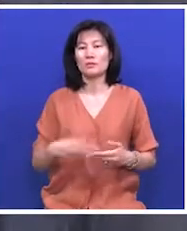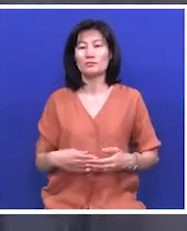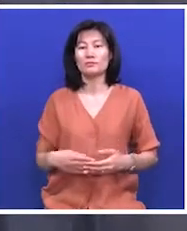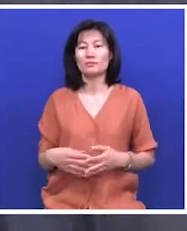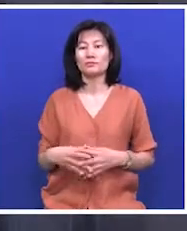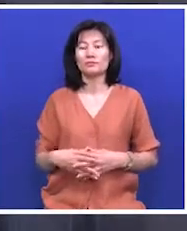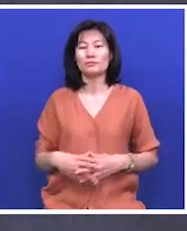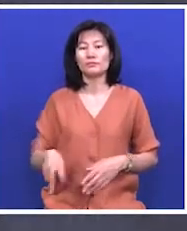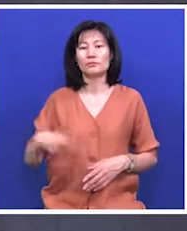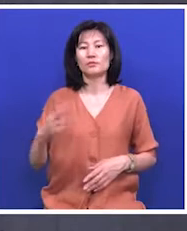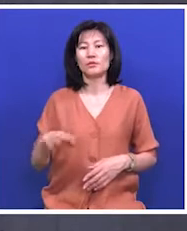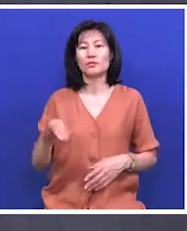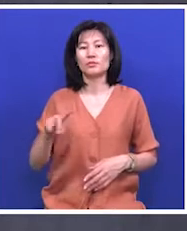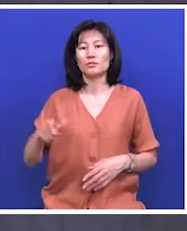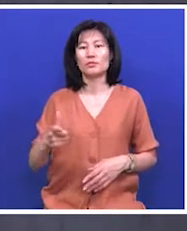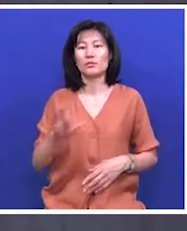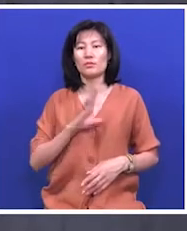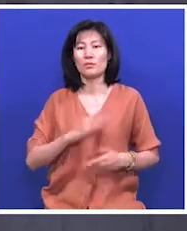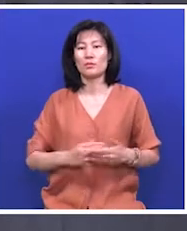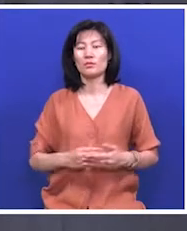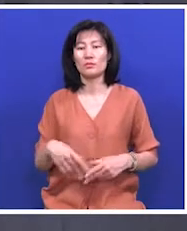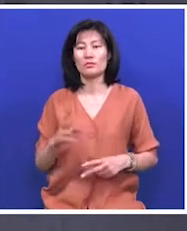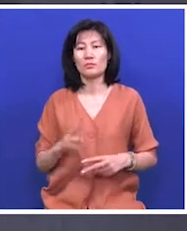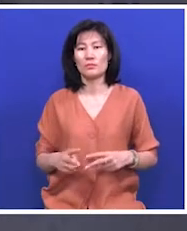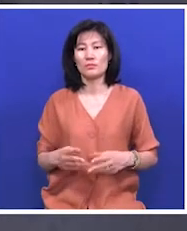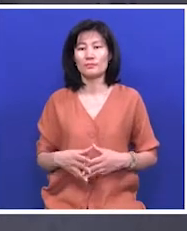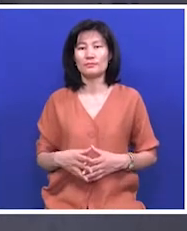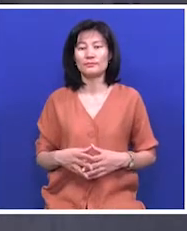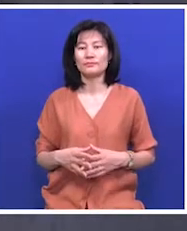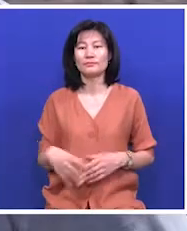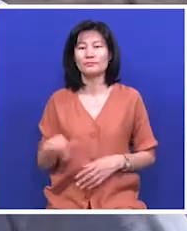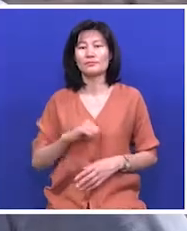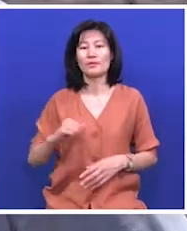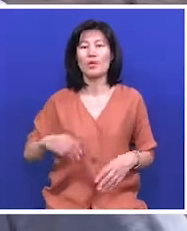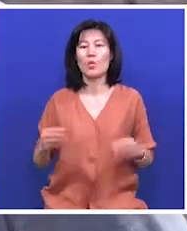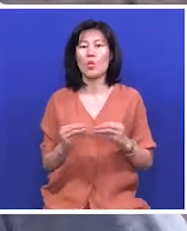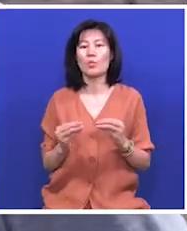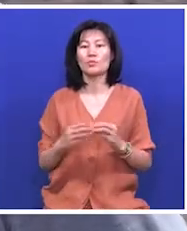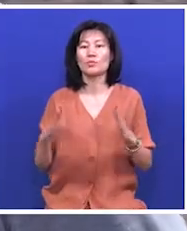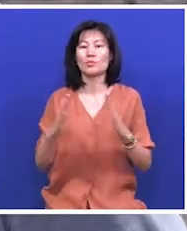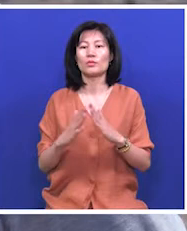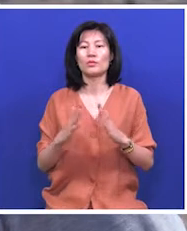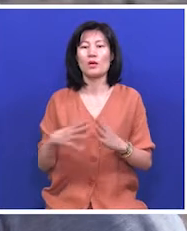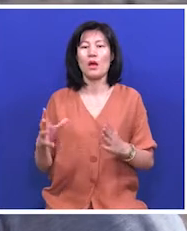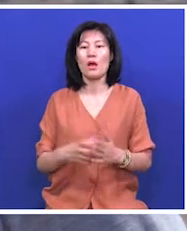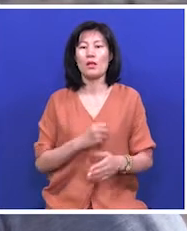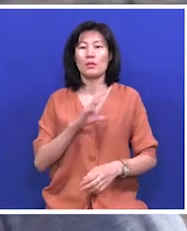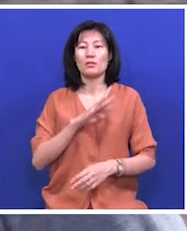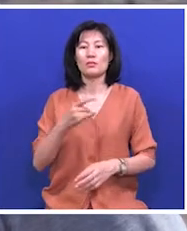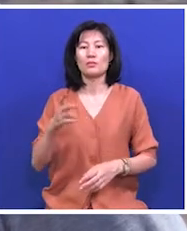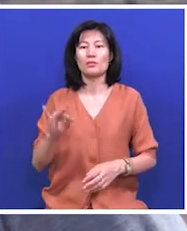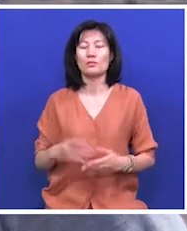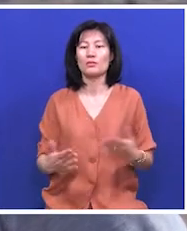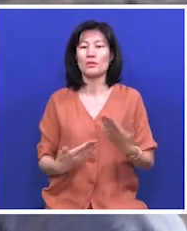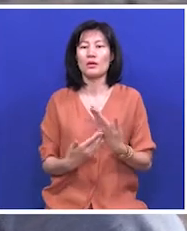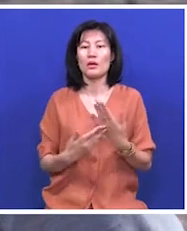қарап жүр ол нәрсеге. 20-шы июньде болды, соған дейін бітіреміз деген ниеттеміз. Біздер өзіміз 10 үй алдық, 10 үйді салып беріп жатырмыз.